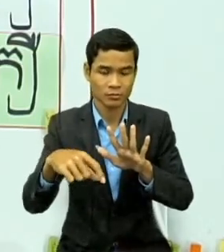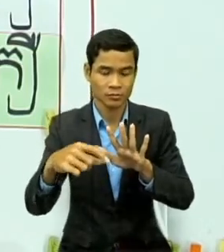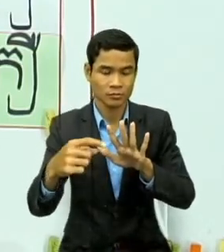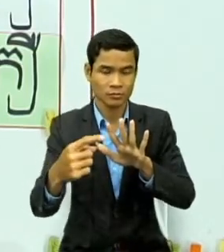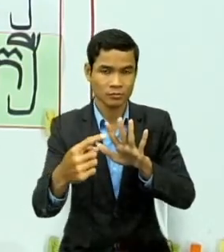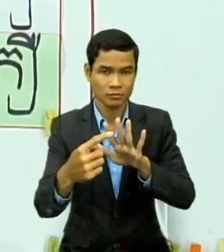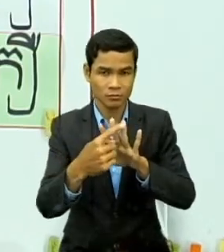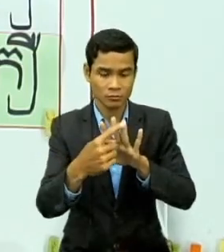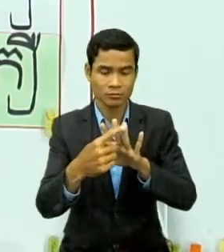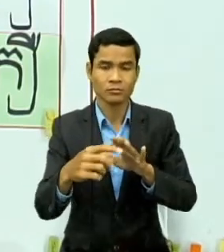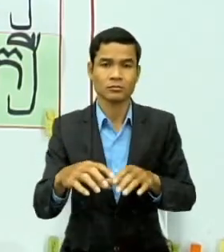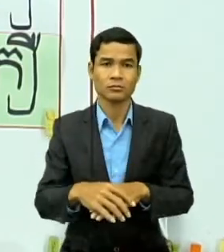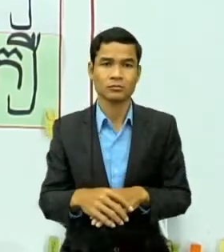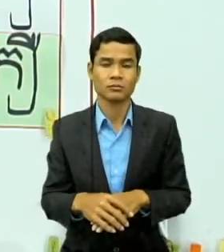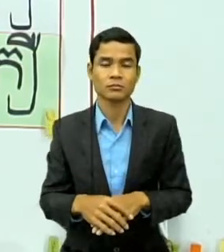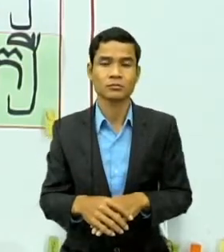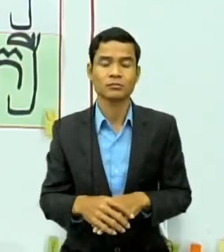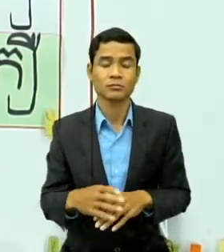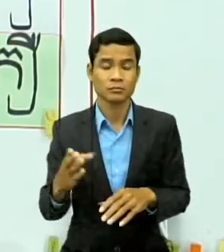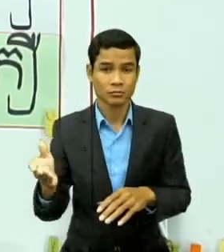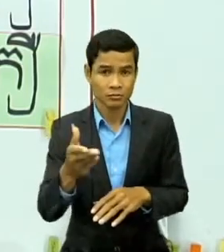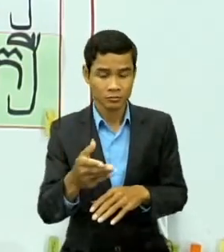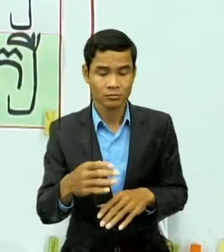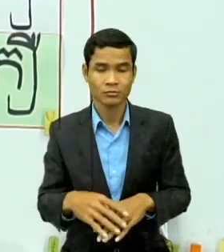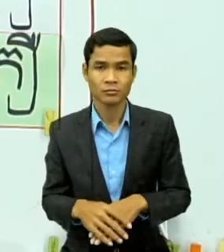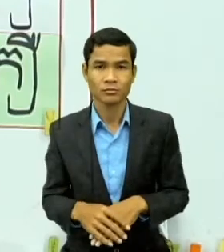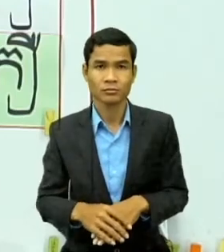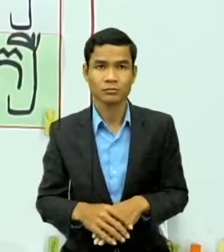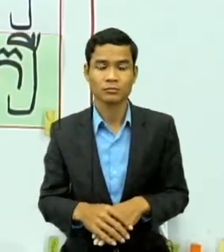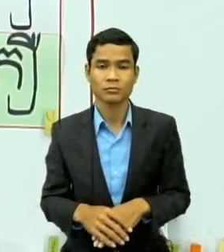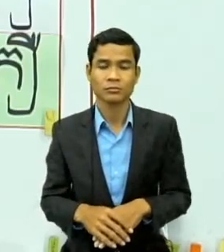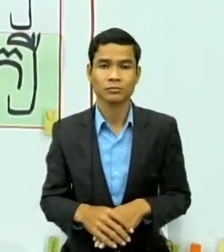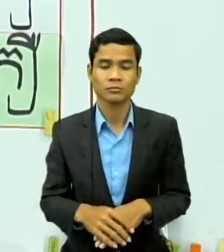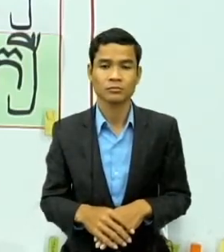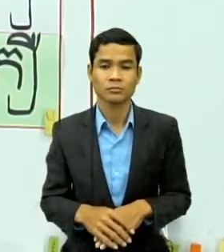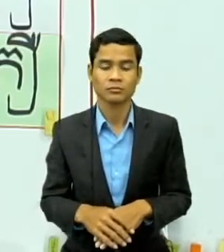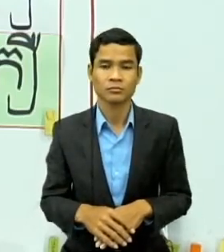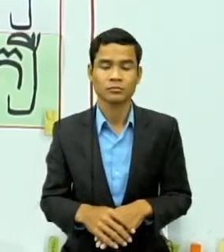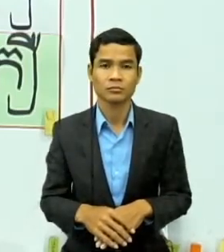អូកូចាកូន